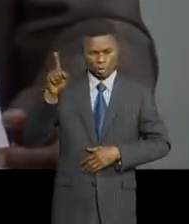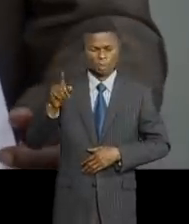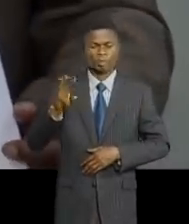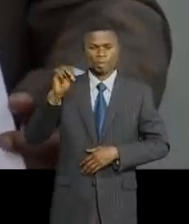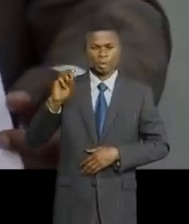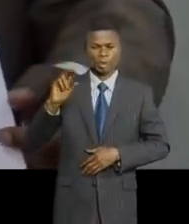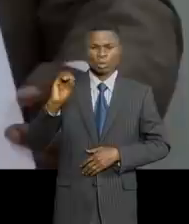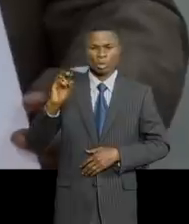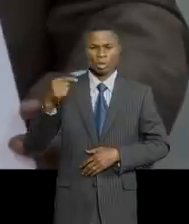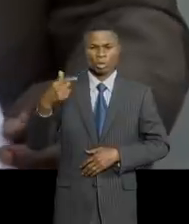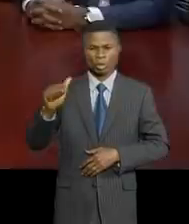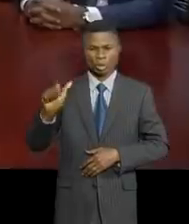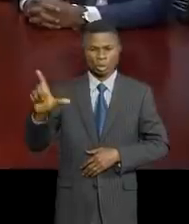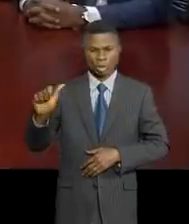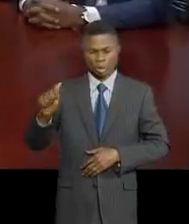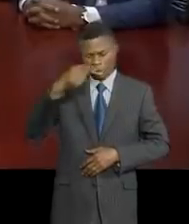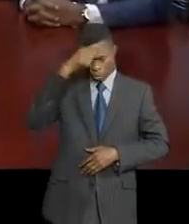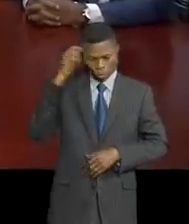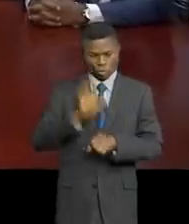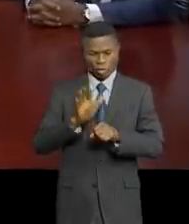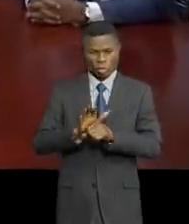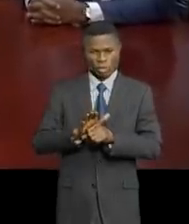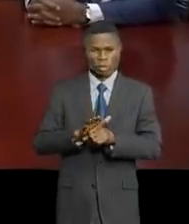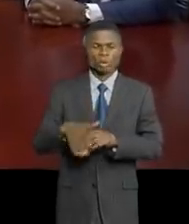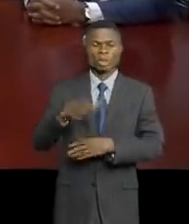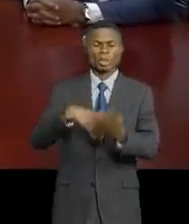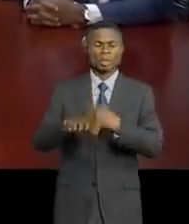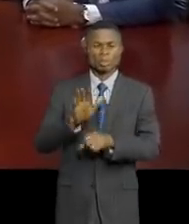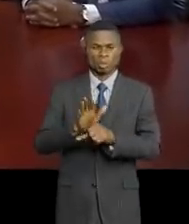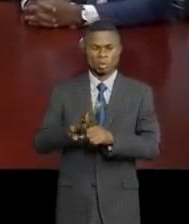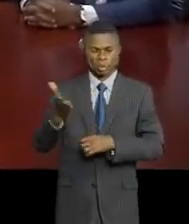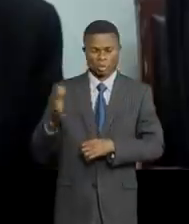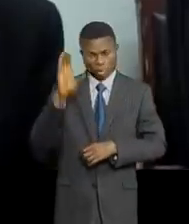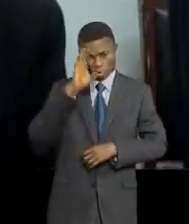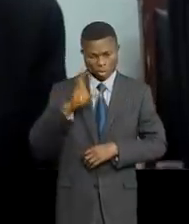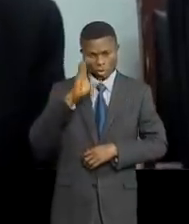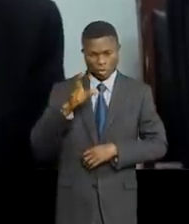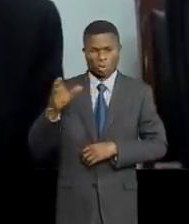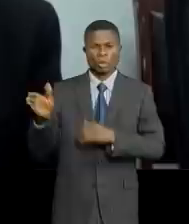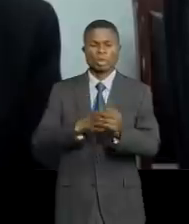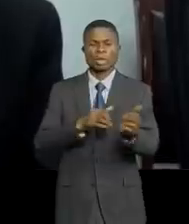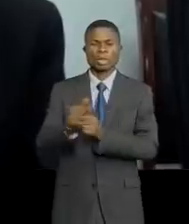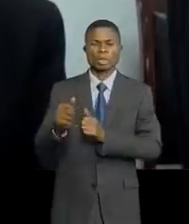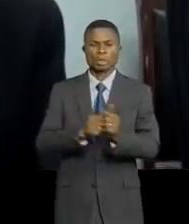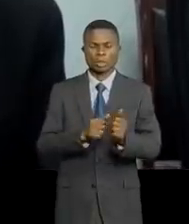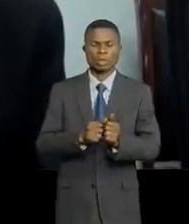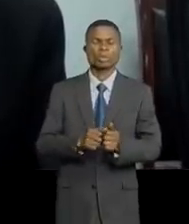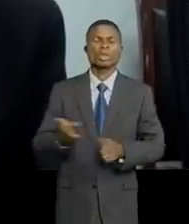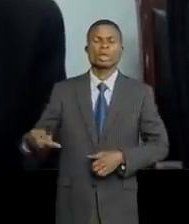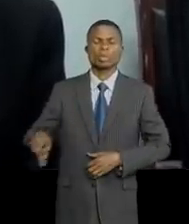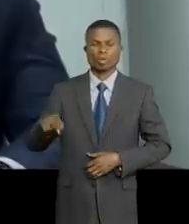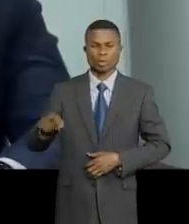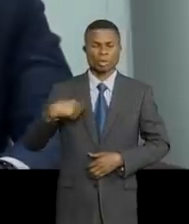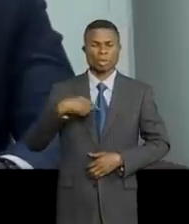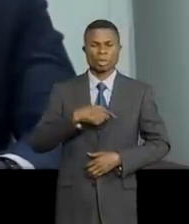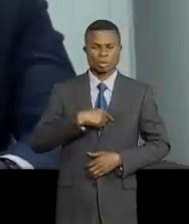Mongala aujourd'hui souffre des actions des prédateurs qui ont voulu ou qui veulent la mettre à genoux. Et nous